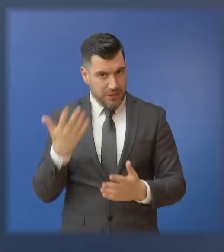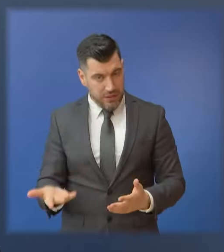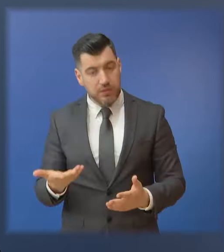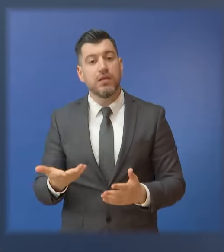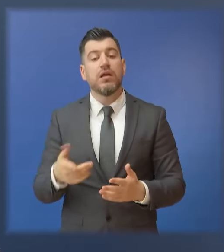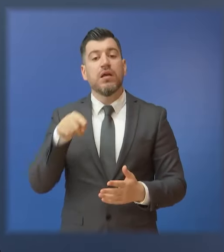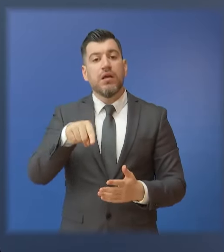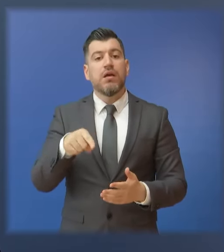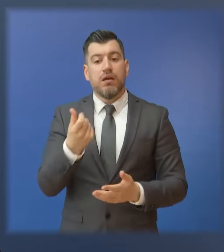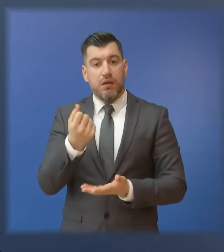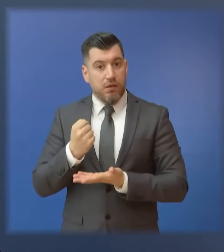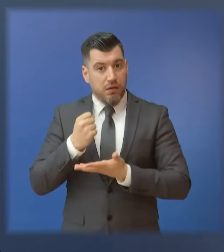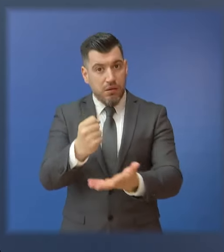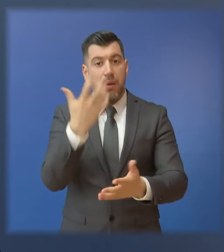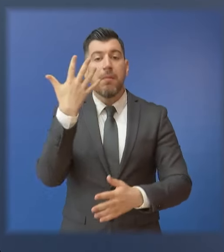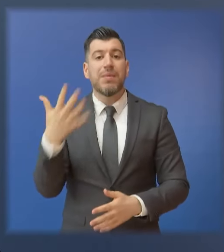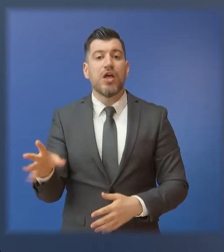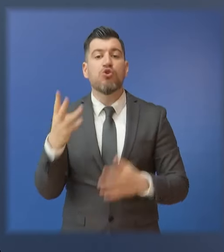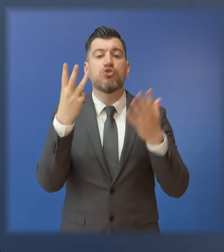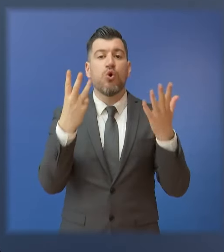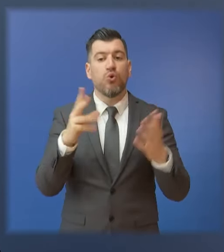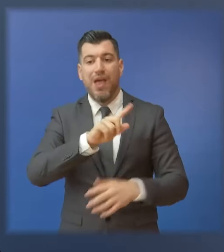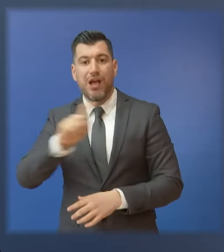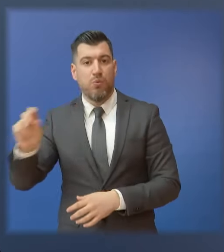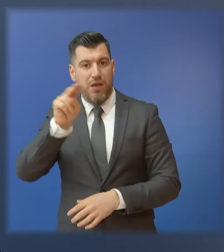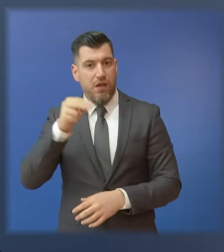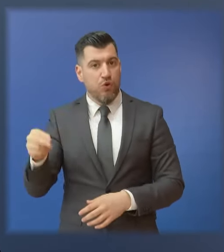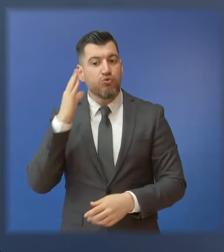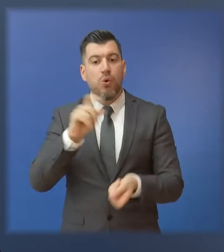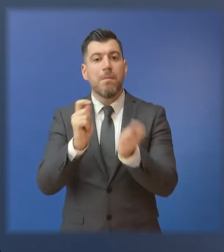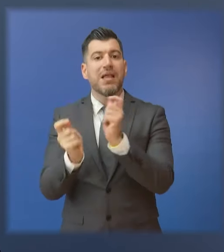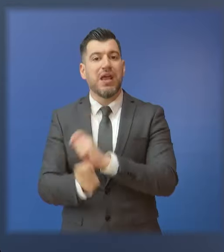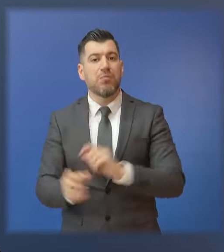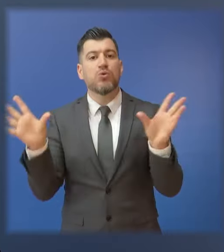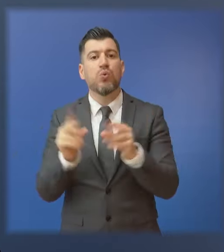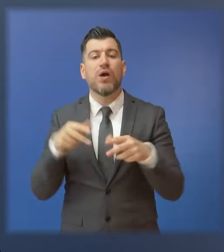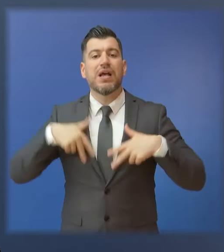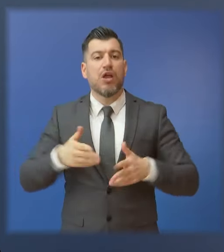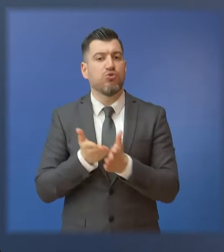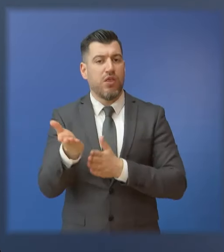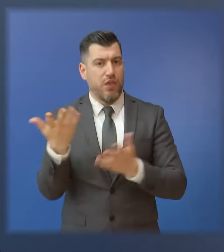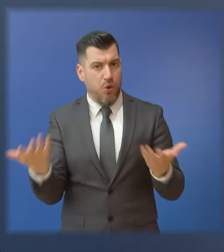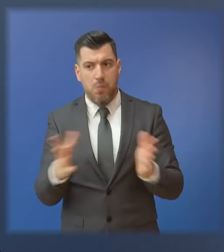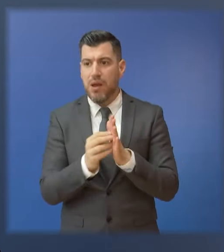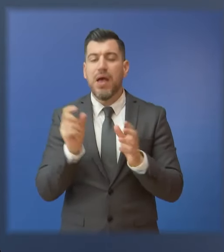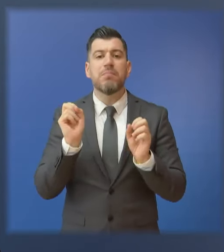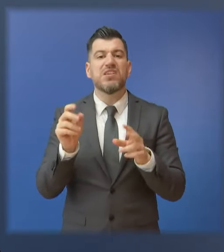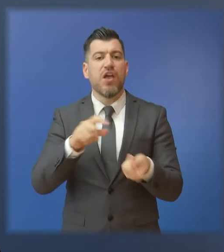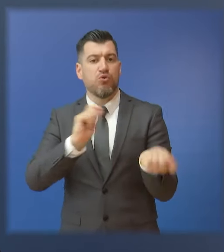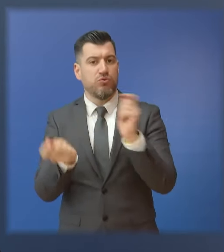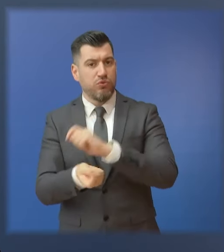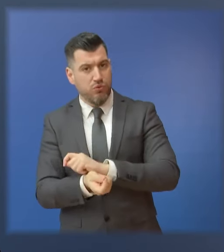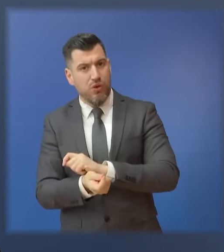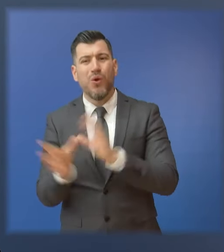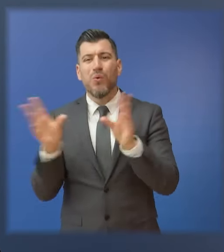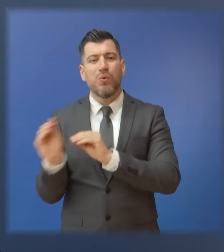διοχετευθεί πόροι περίπου 508 εκατομμυρίων σε μεταρρυθμίσεις που αφορούν το κράτος δι ου όπως ο ψηφιακός μετασχηματισμός του συστήματος